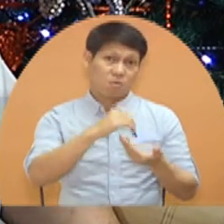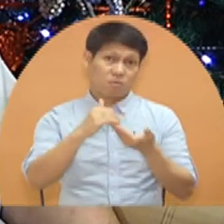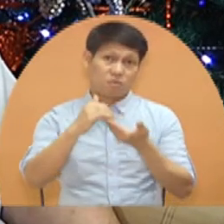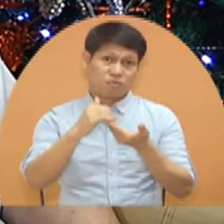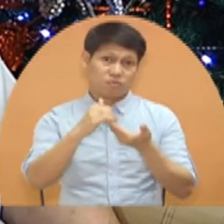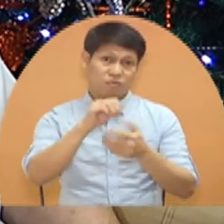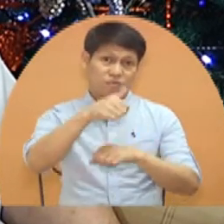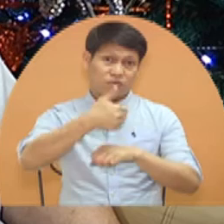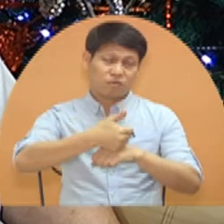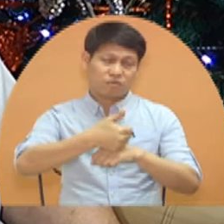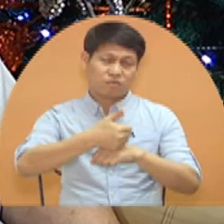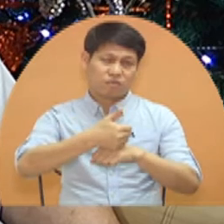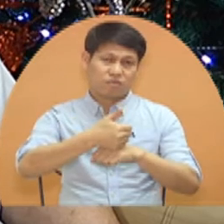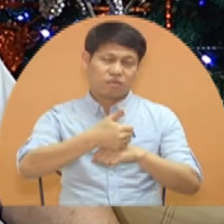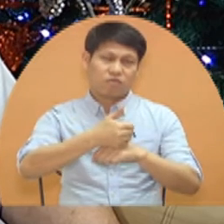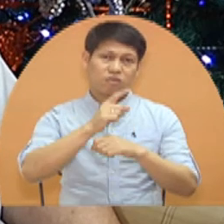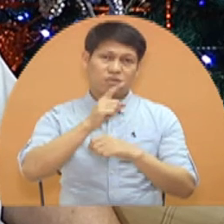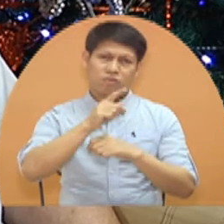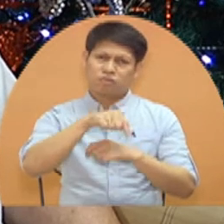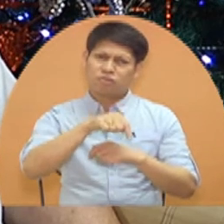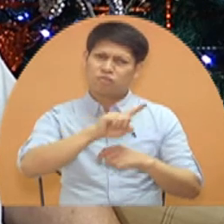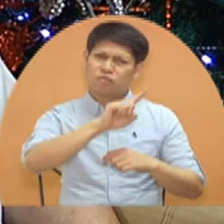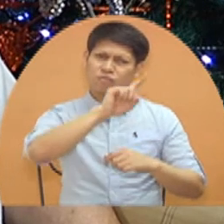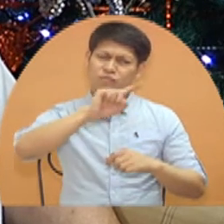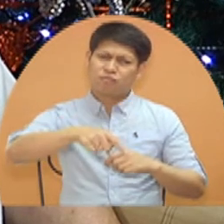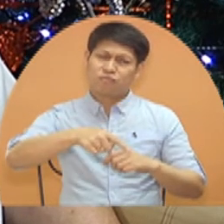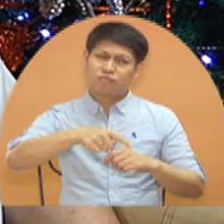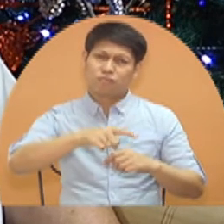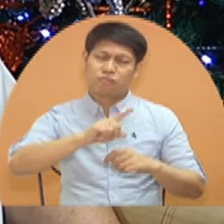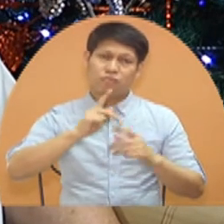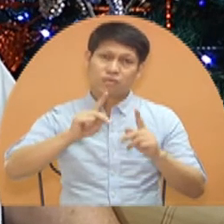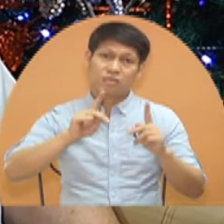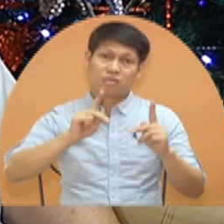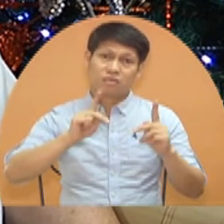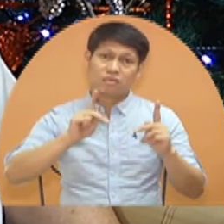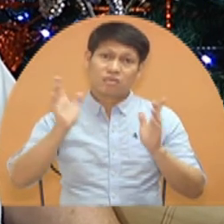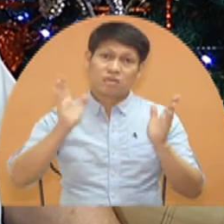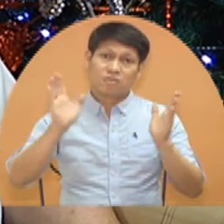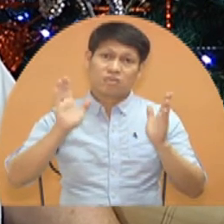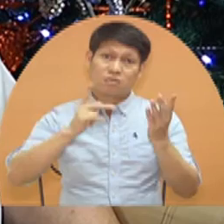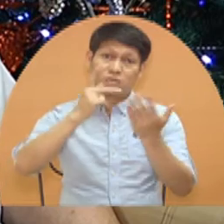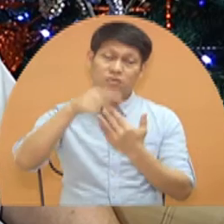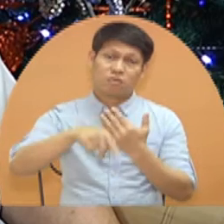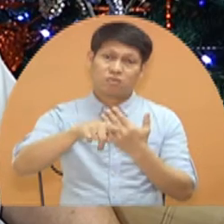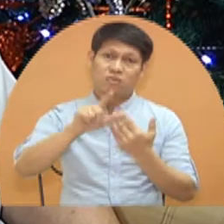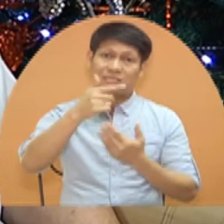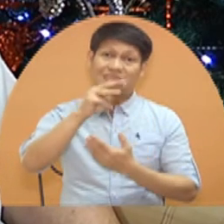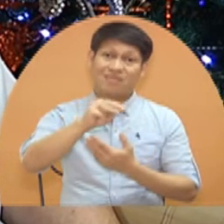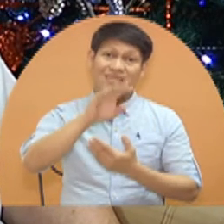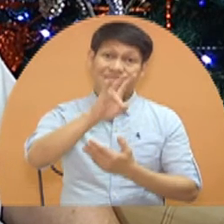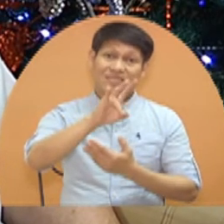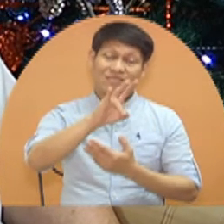Ang Kapwa Ko Mahal Ko Foundation ay isa sa mga public service programs